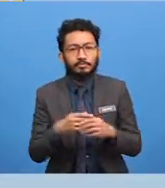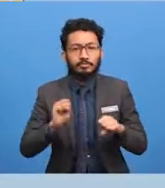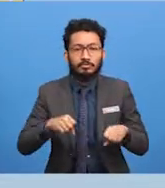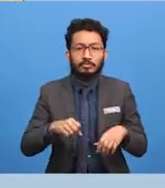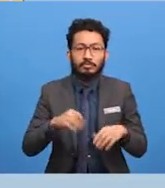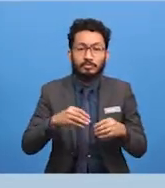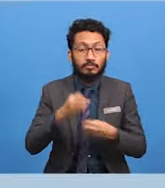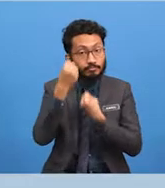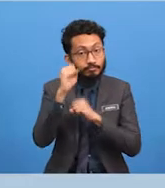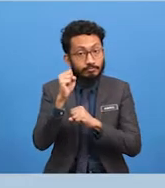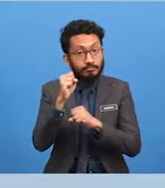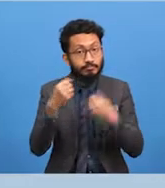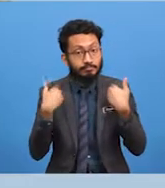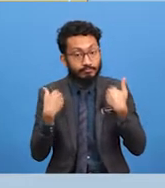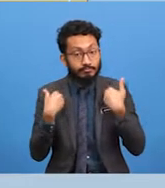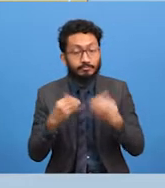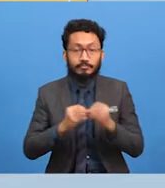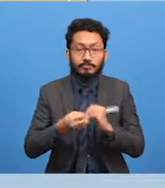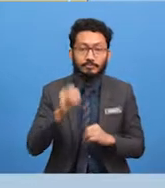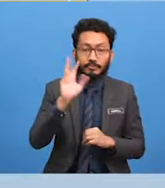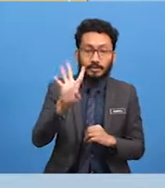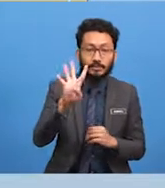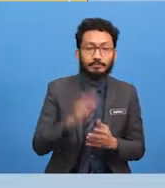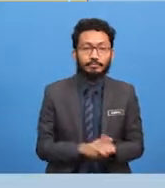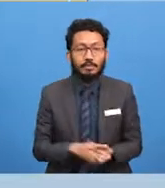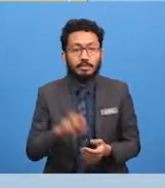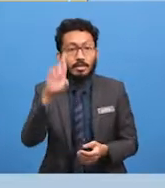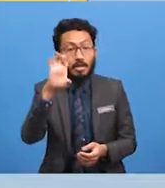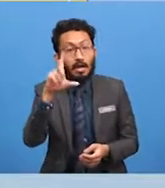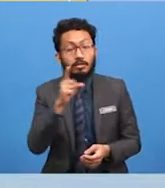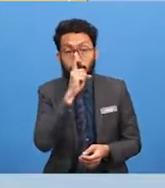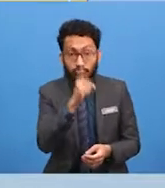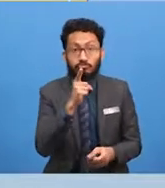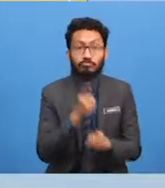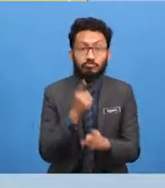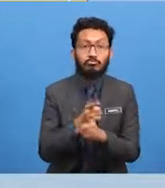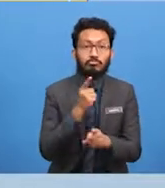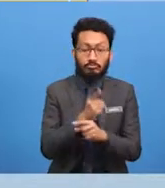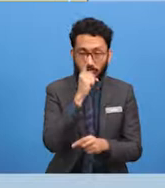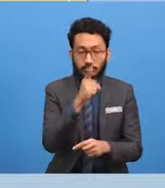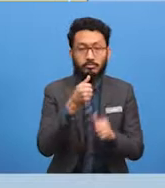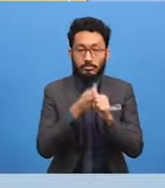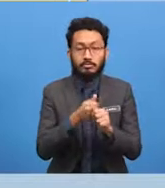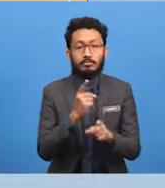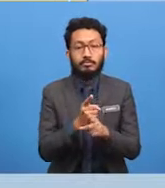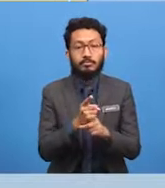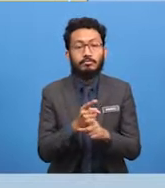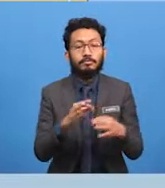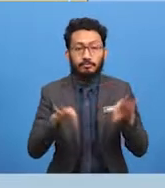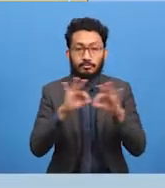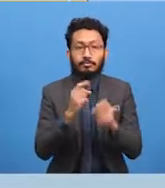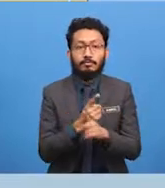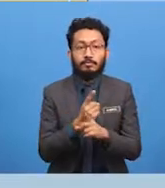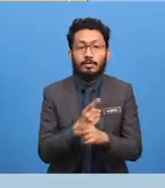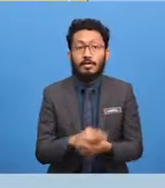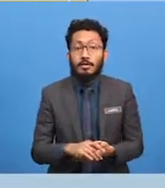ada. Yang keempat, realistik. Objektif yang dibentuk perlu mengambil kira faktor